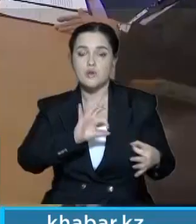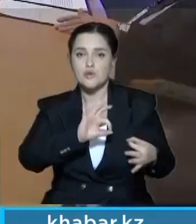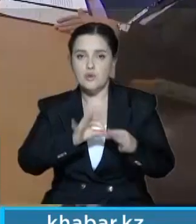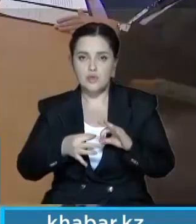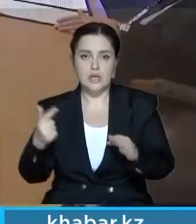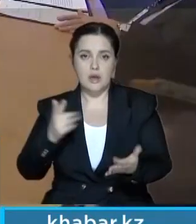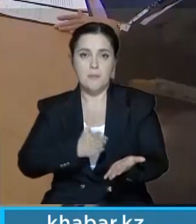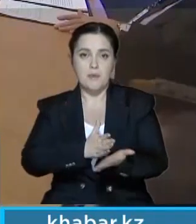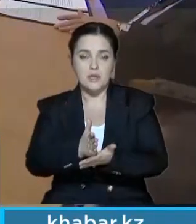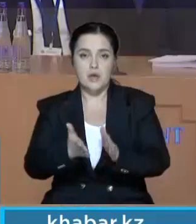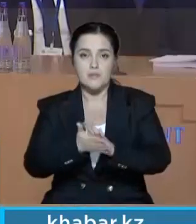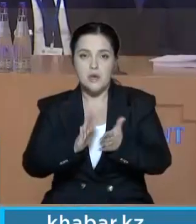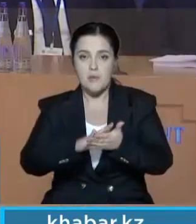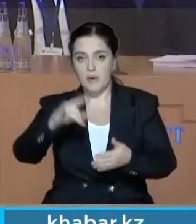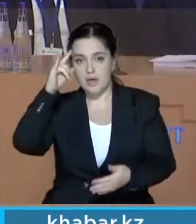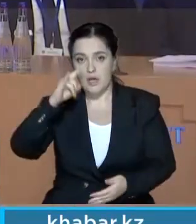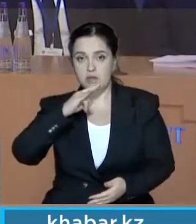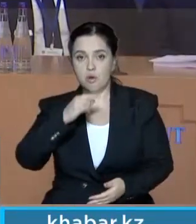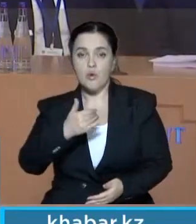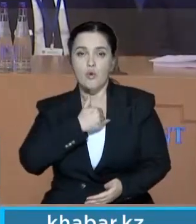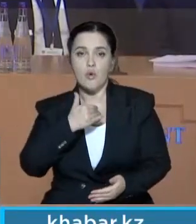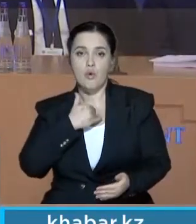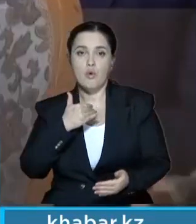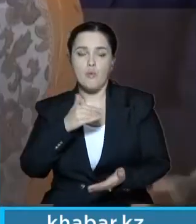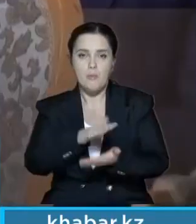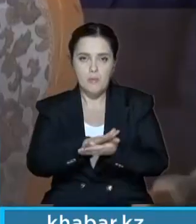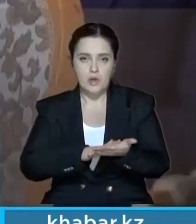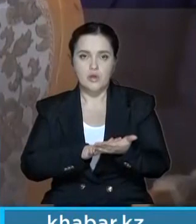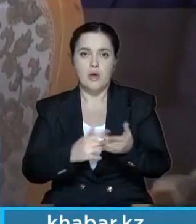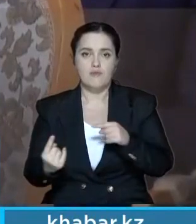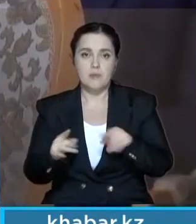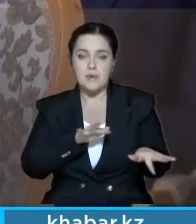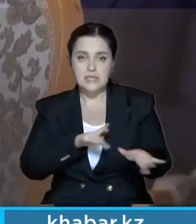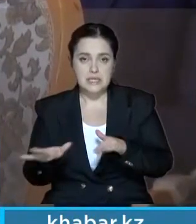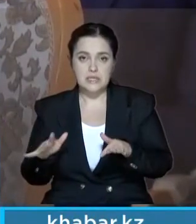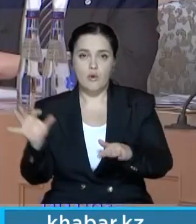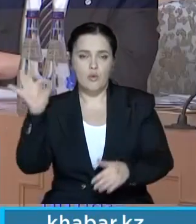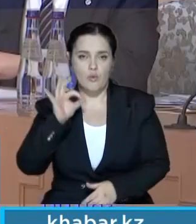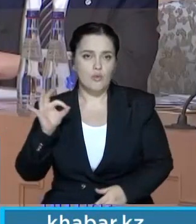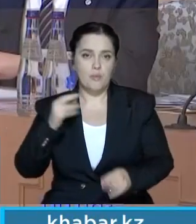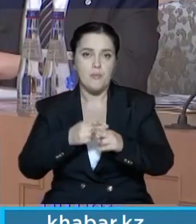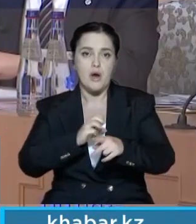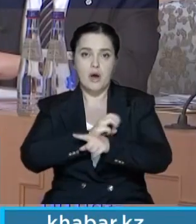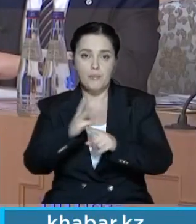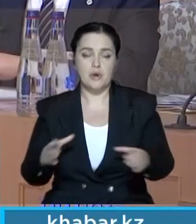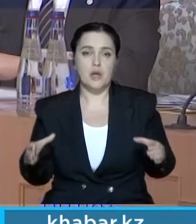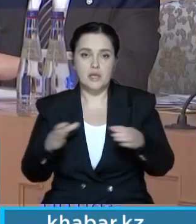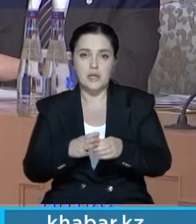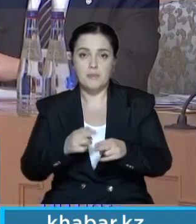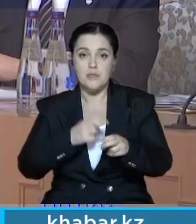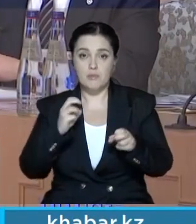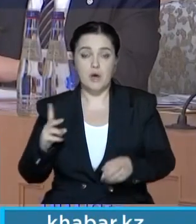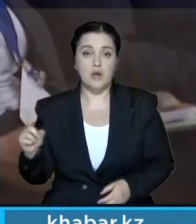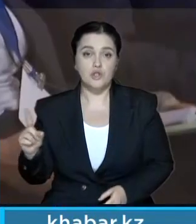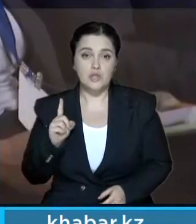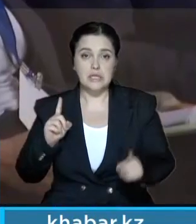сложной геополитической обстановки. В целом Казахстан нацелен продолжить взаимодействие с партнерами в сфере обеспечения коллективной безопасности.